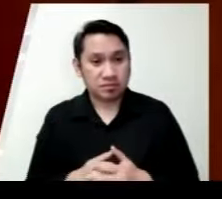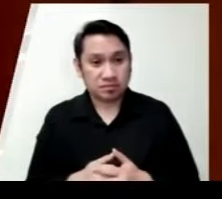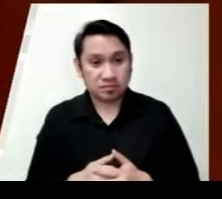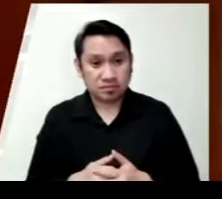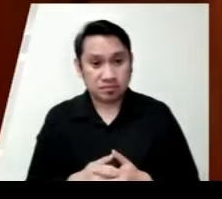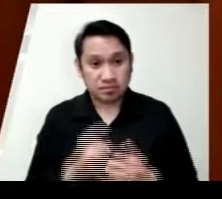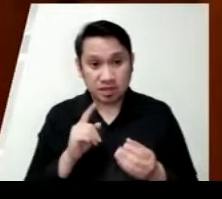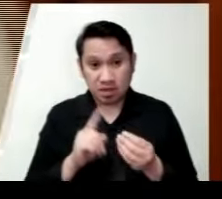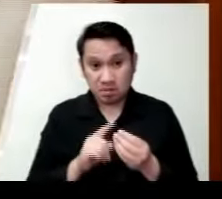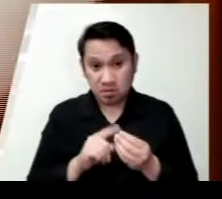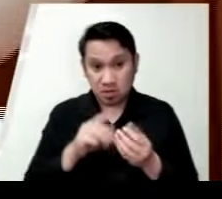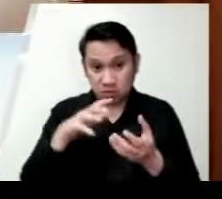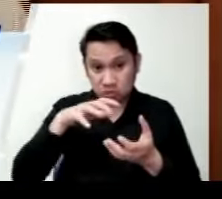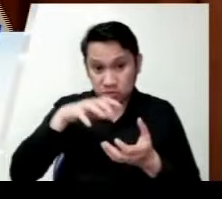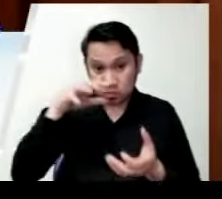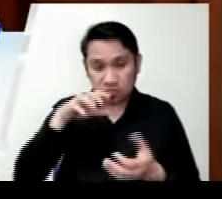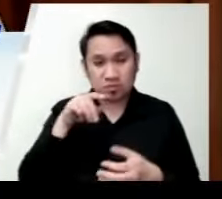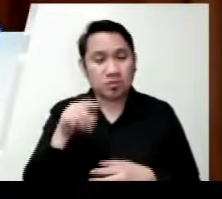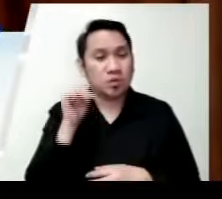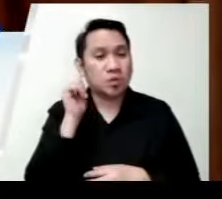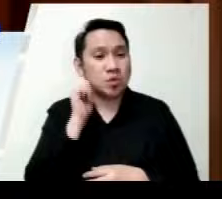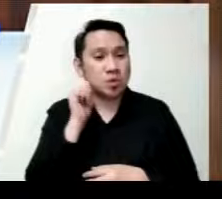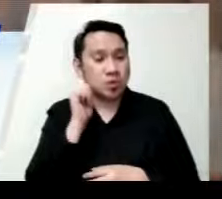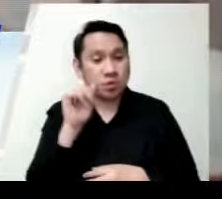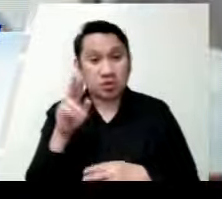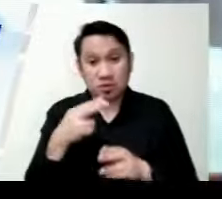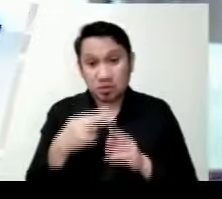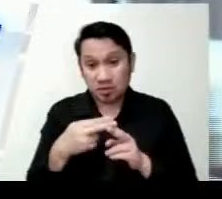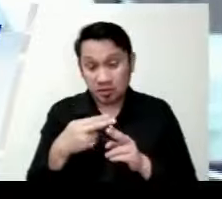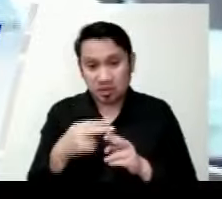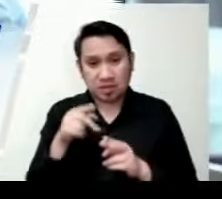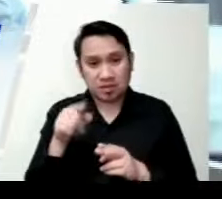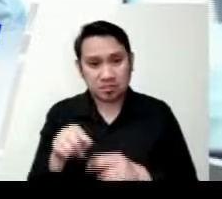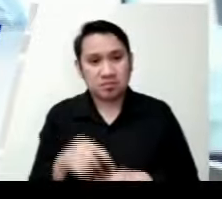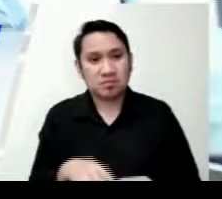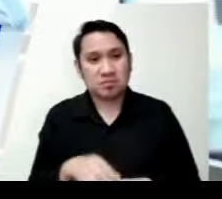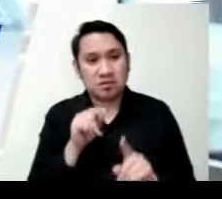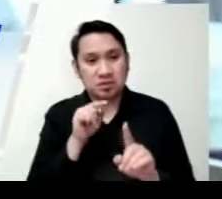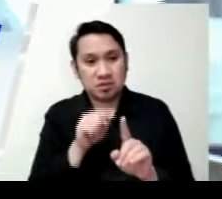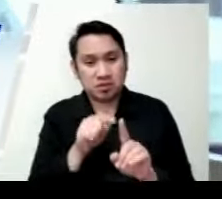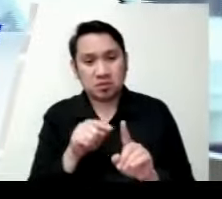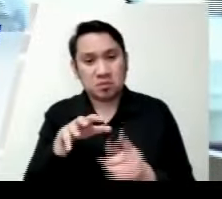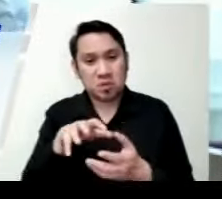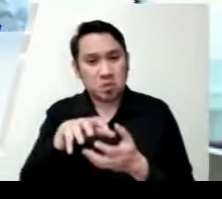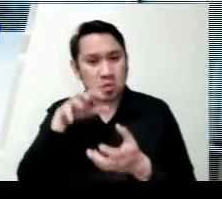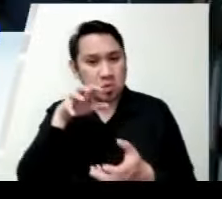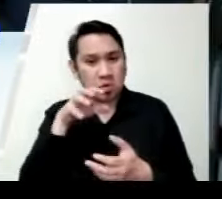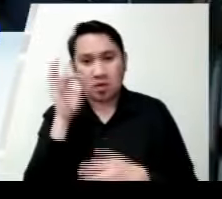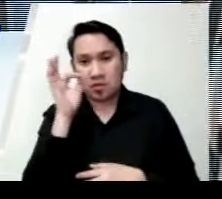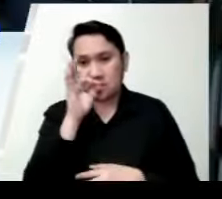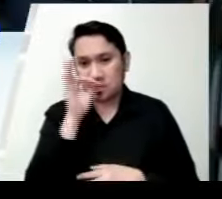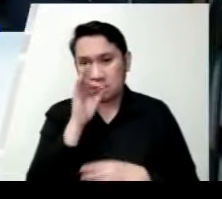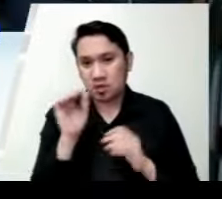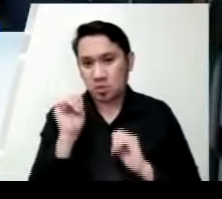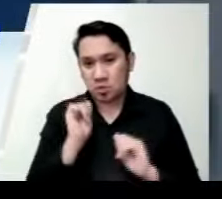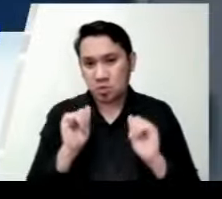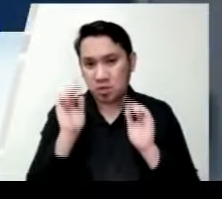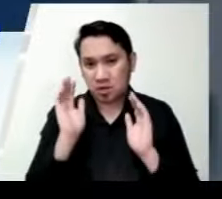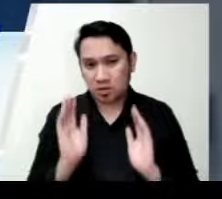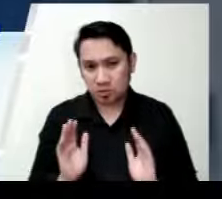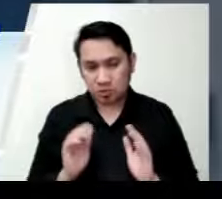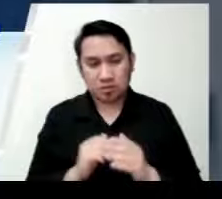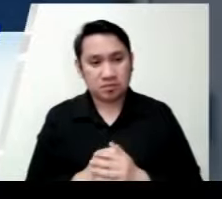yaman, laging kasama ang pangalan ni Bea bilang isa umano sa richest Filipino celebrity. Bukod sa